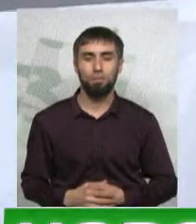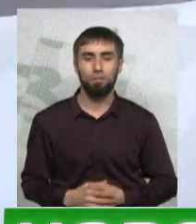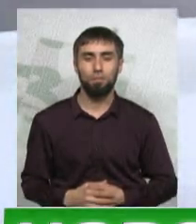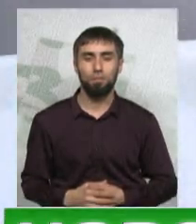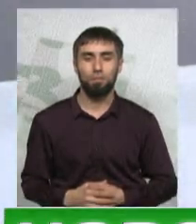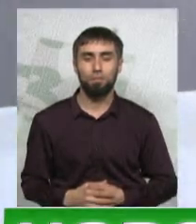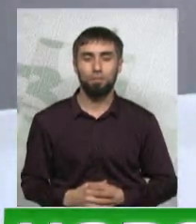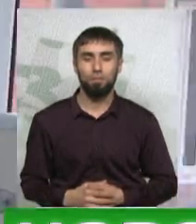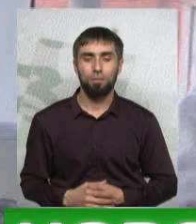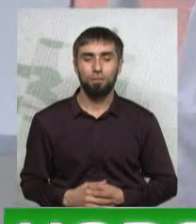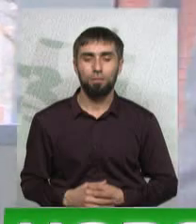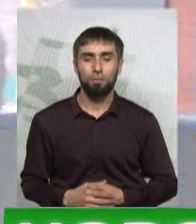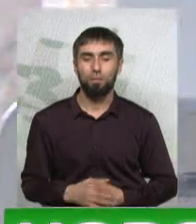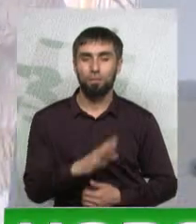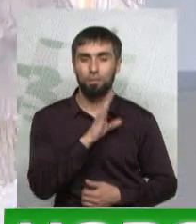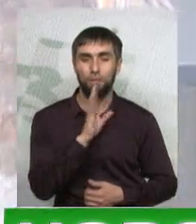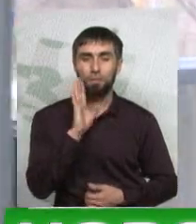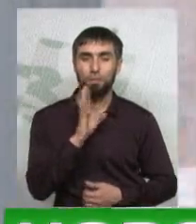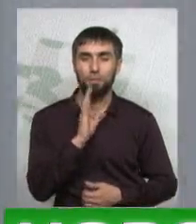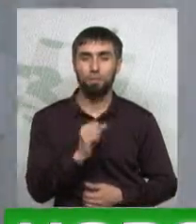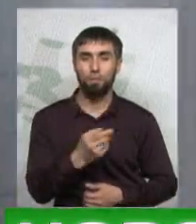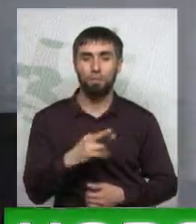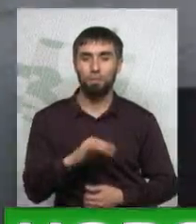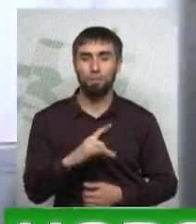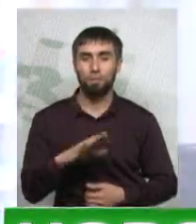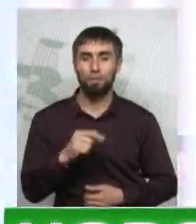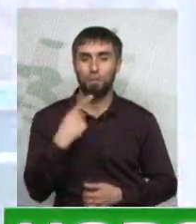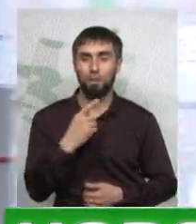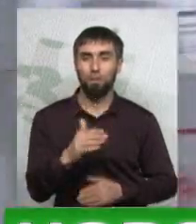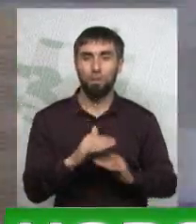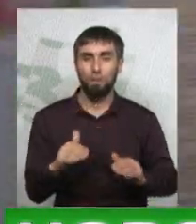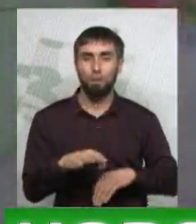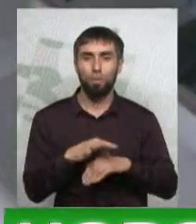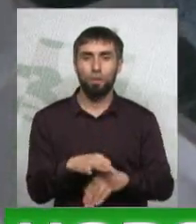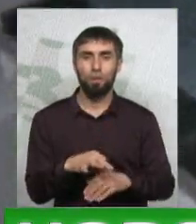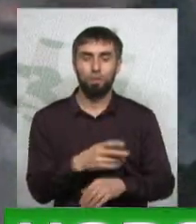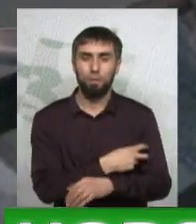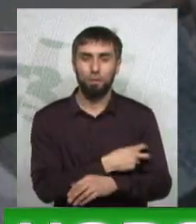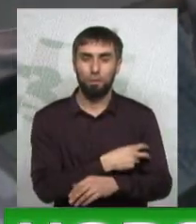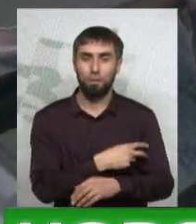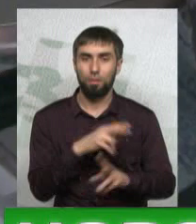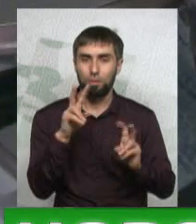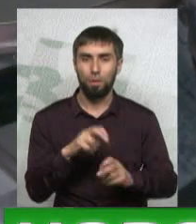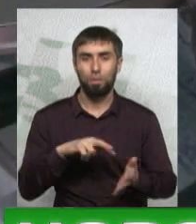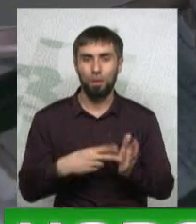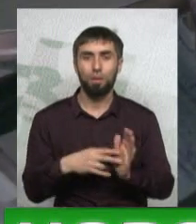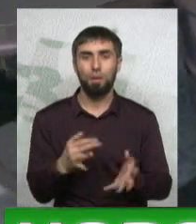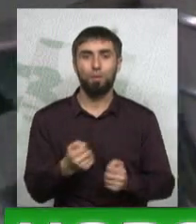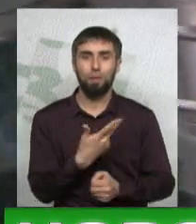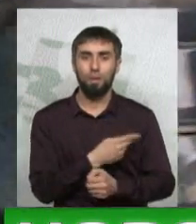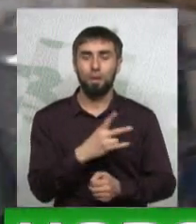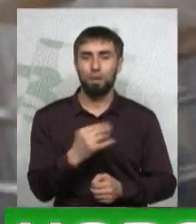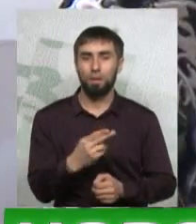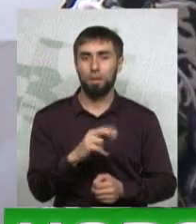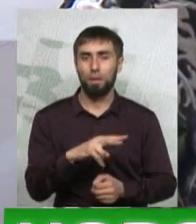боится. Мама девочек Ася Илиева отмечает, ее дети проходят медосмотры плановые и получают прививки по